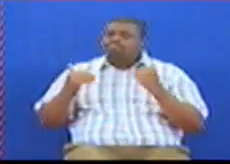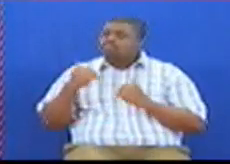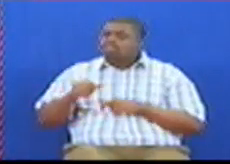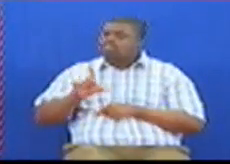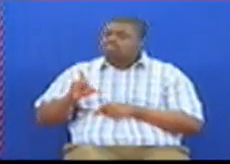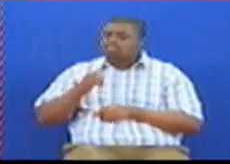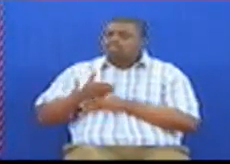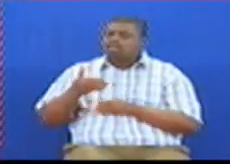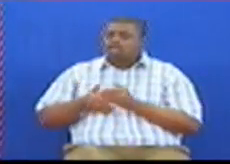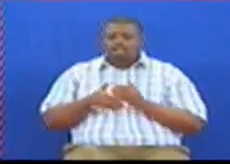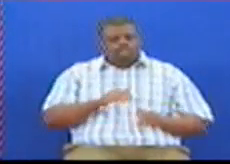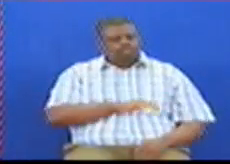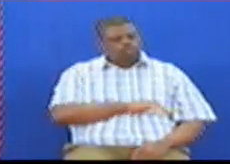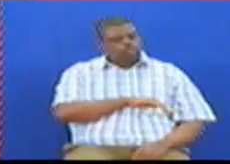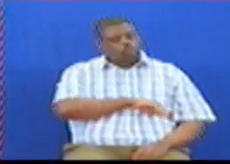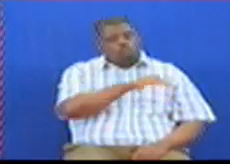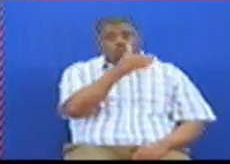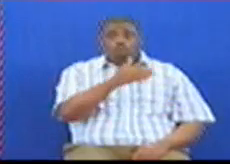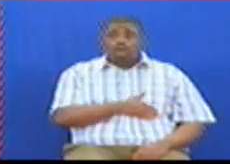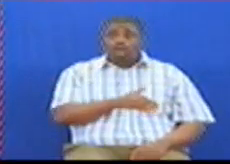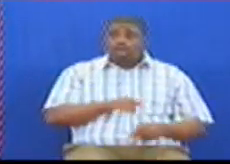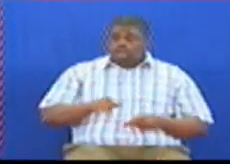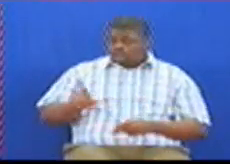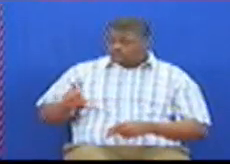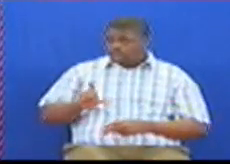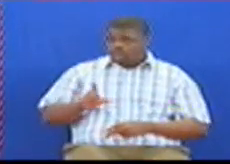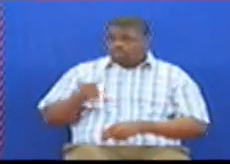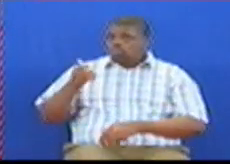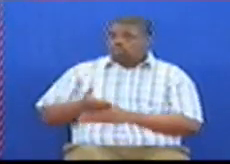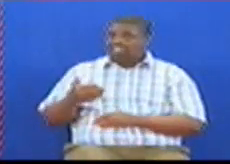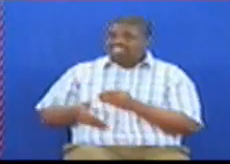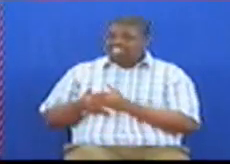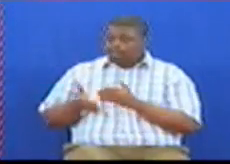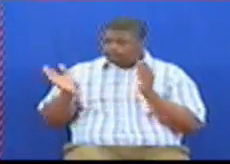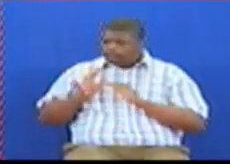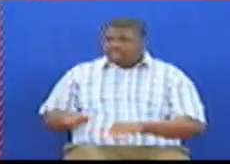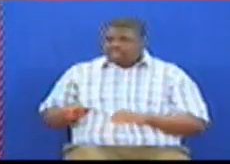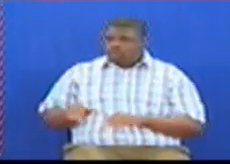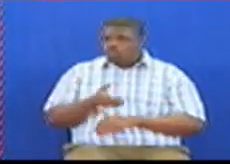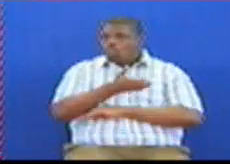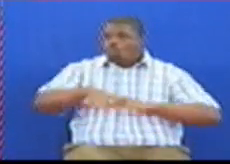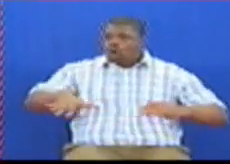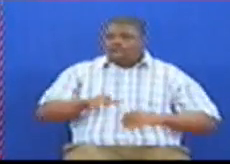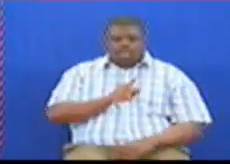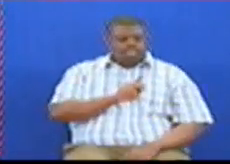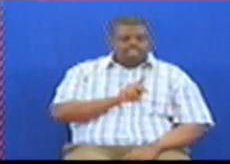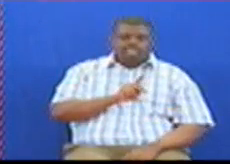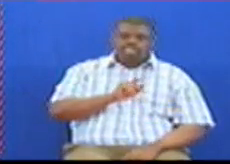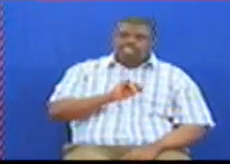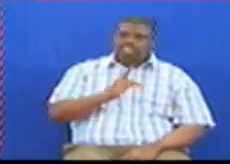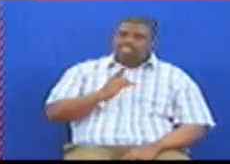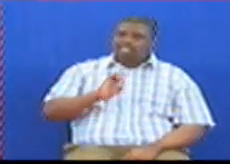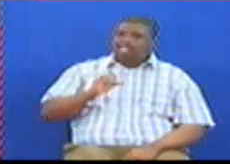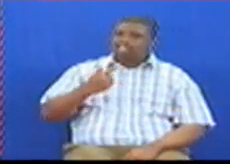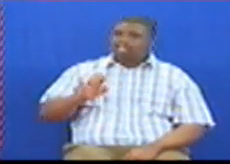tuta la pale mto Miombo, lakini lini itamalizia ujenzi wa bwawa la Kidete ili angalau tufanye na sisi wananchi wa Kilosa tuendelee na shughuli zingine